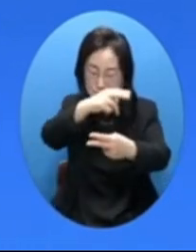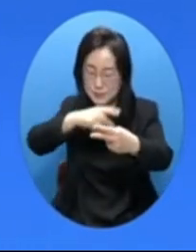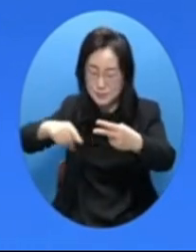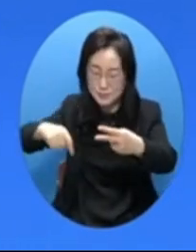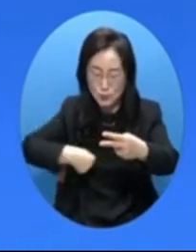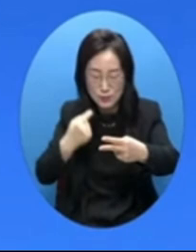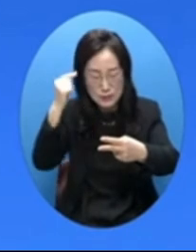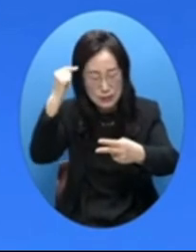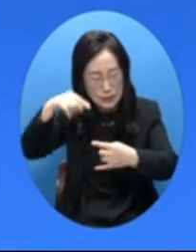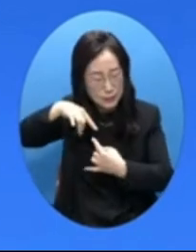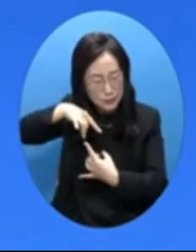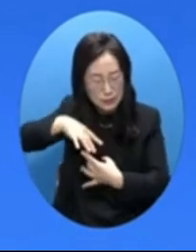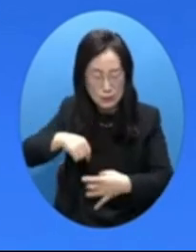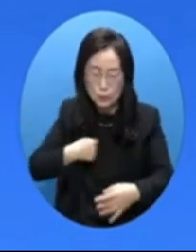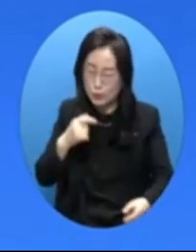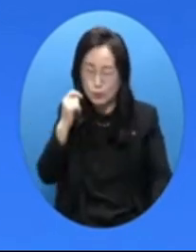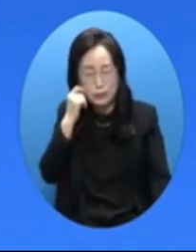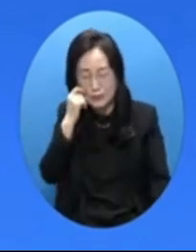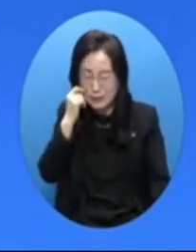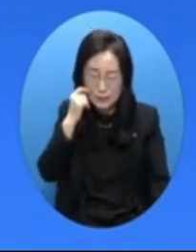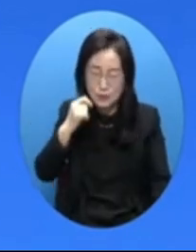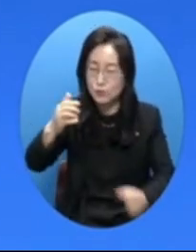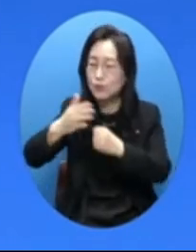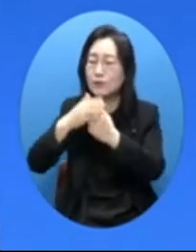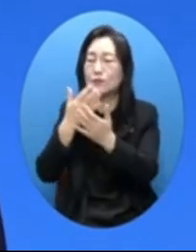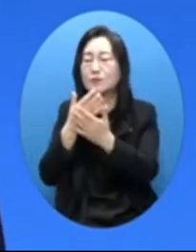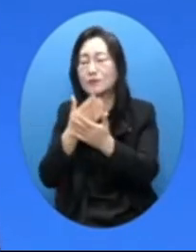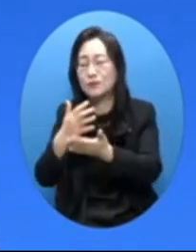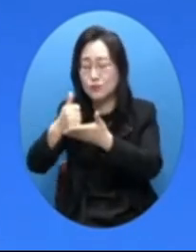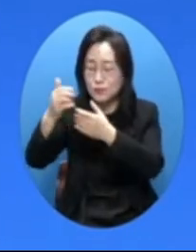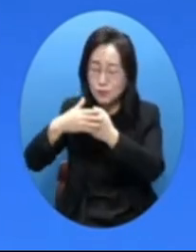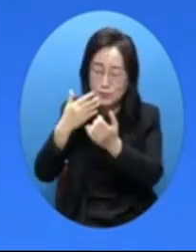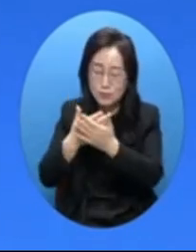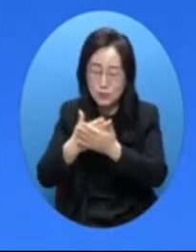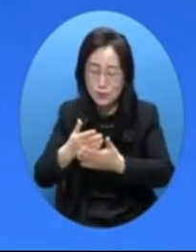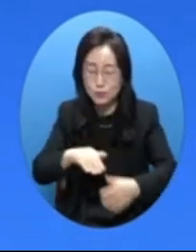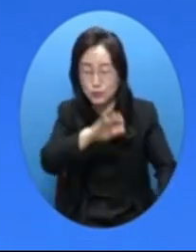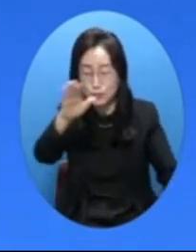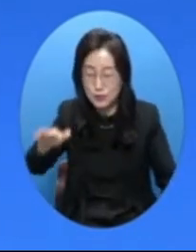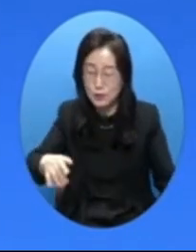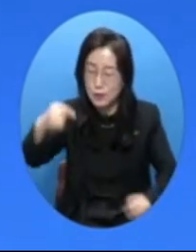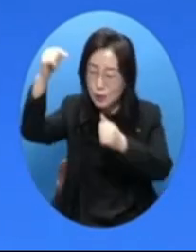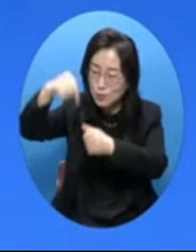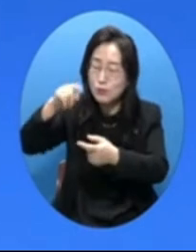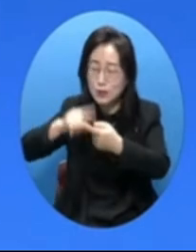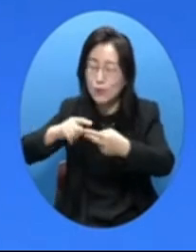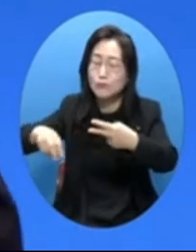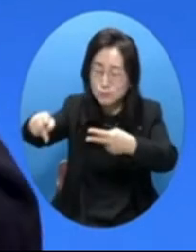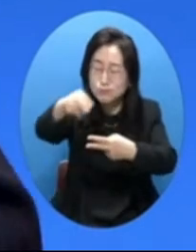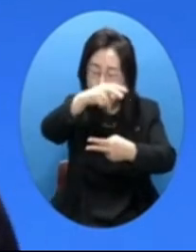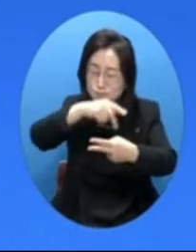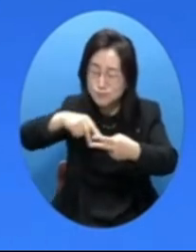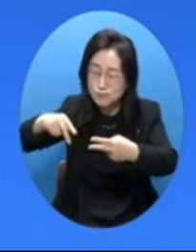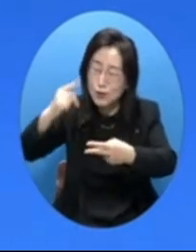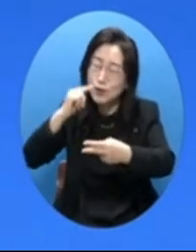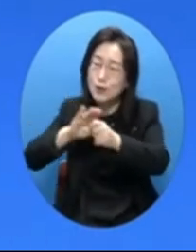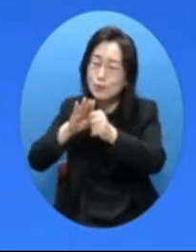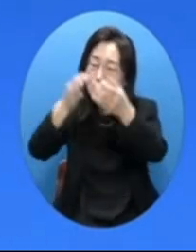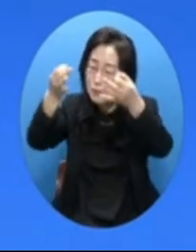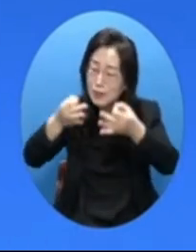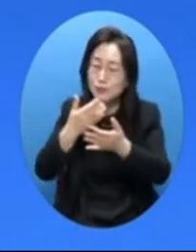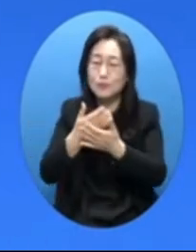우리는 못합니다 우리를 못합니다 주님 도와주옵소서 우린 주님이 돌라고 하니까 그냥 도는데 우리 불쌍히 여겨 주셔서